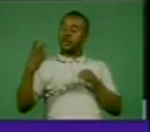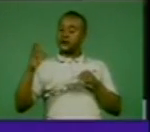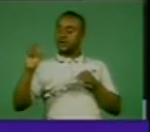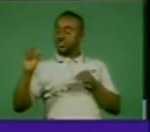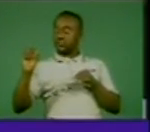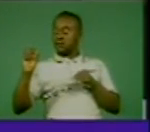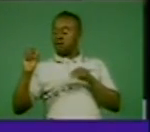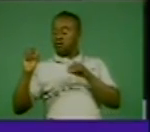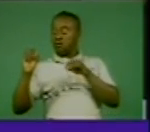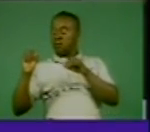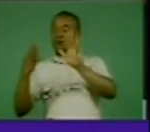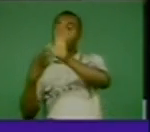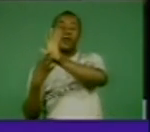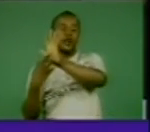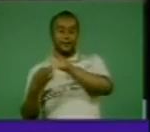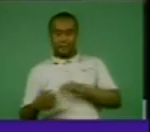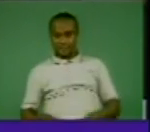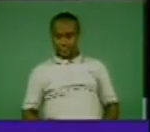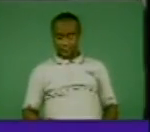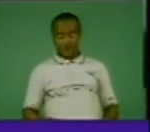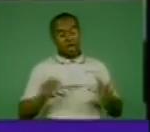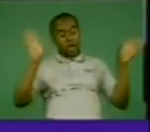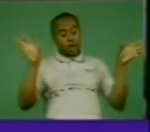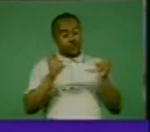Jumla ya kura za ndio ilikuwa ni kura 109.